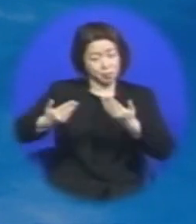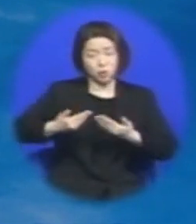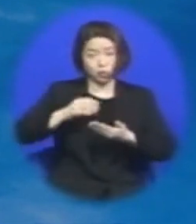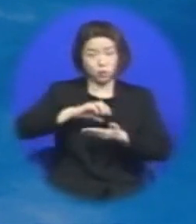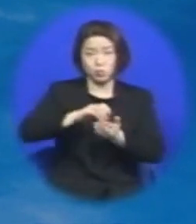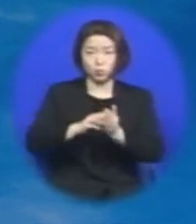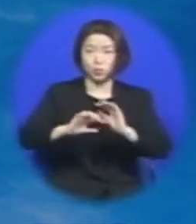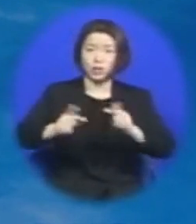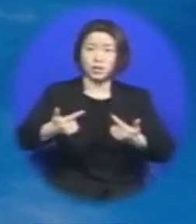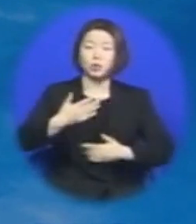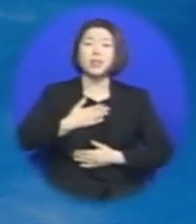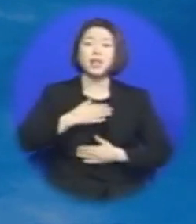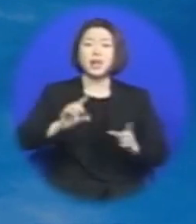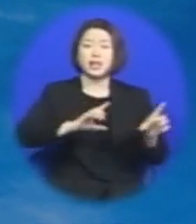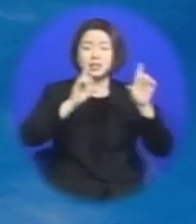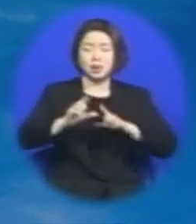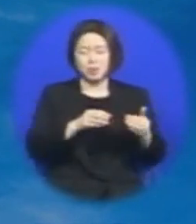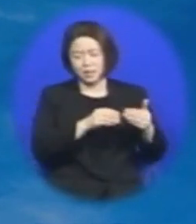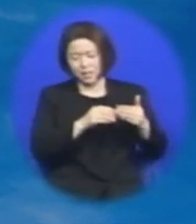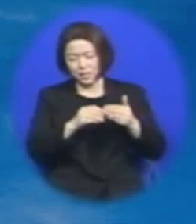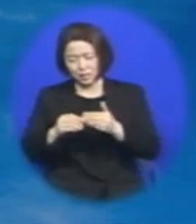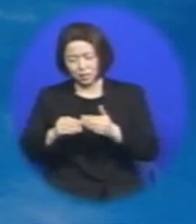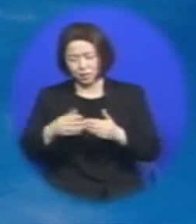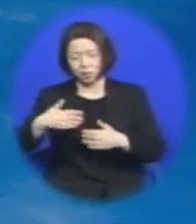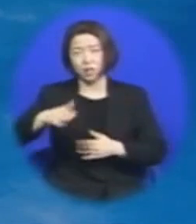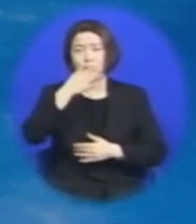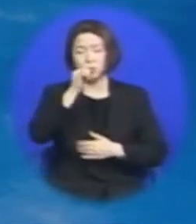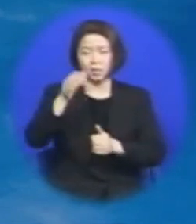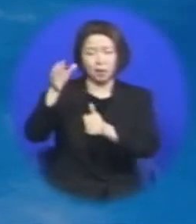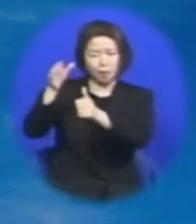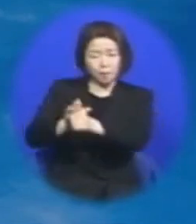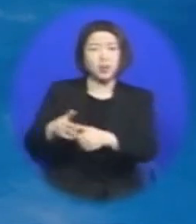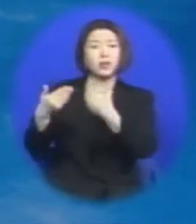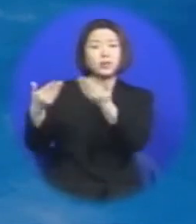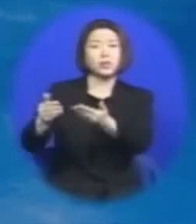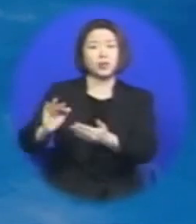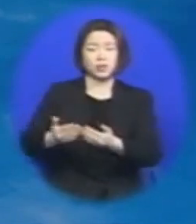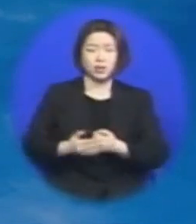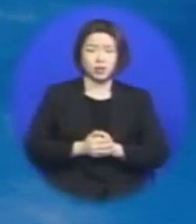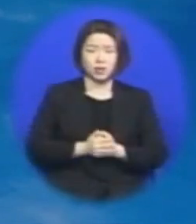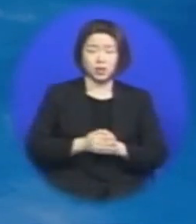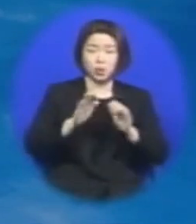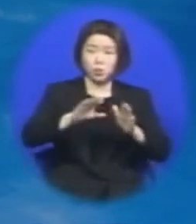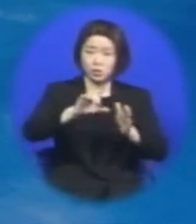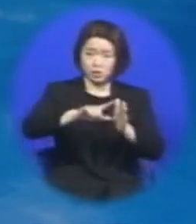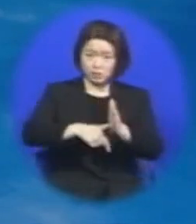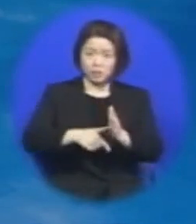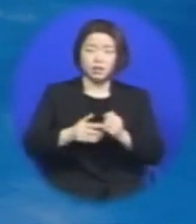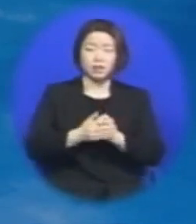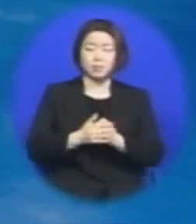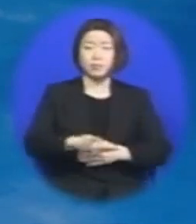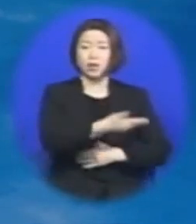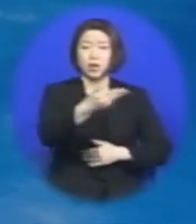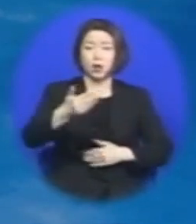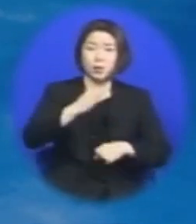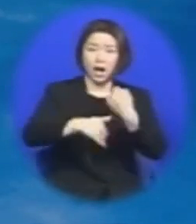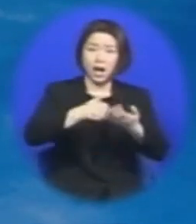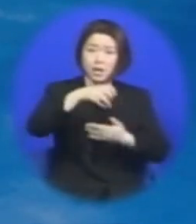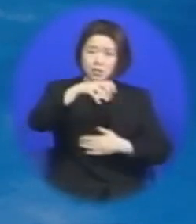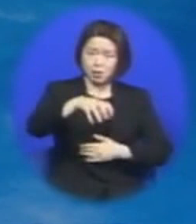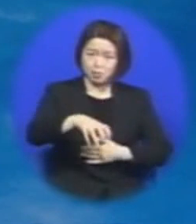아니고 내 삶을 이끌어 갈 수 있게 해 드려야 돼요 오늘이 시간에 여러분 하나님